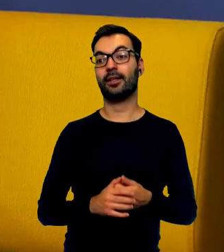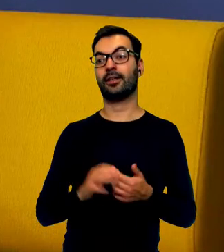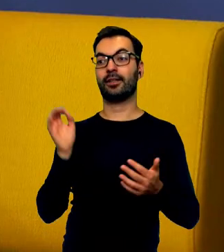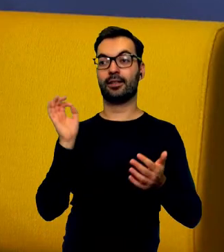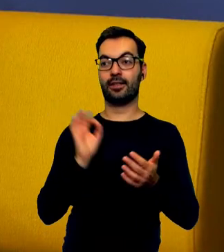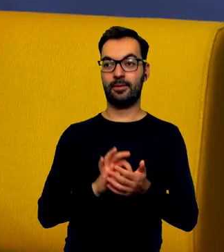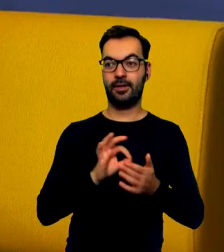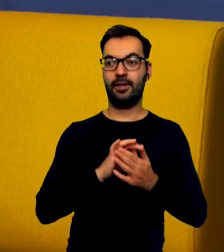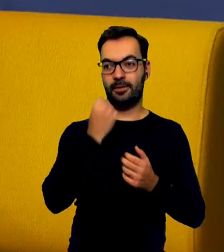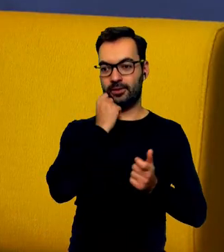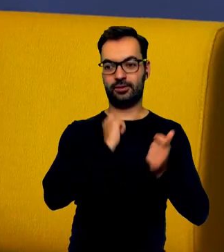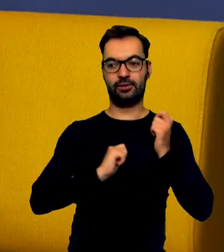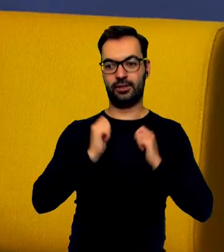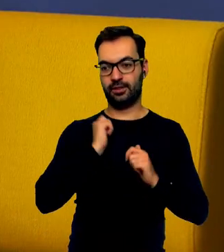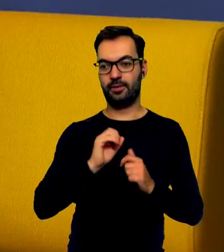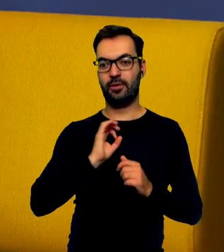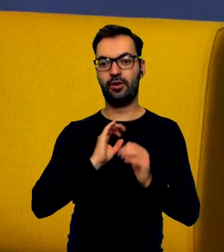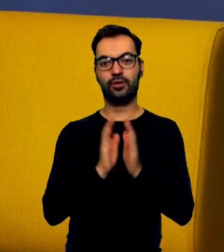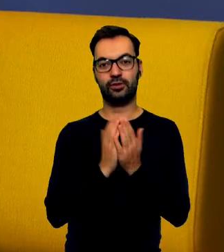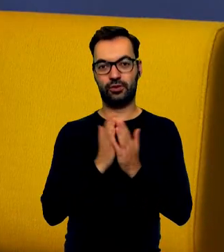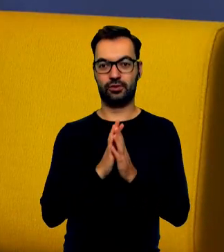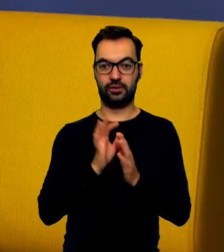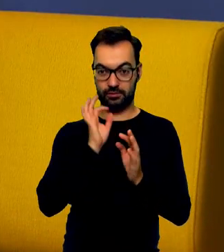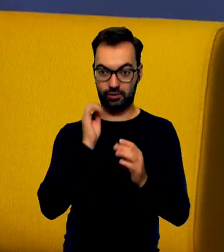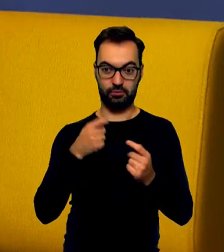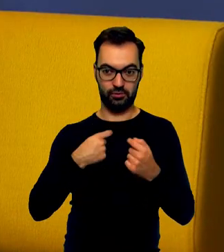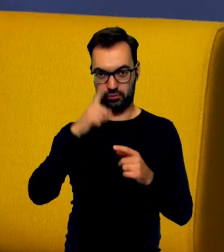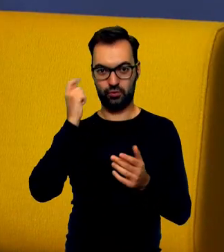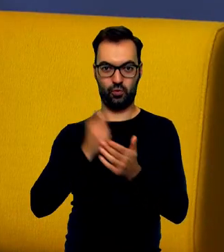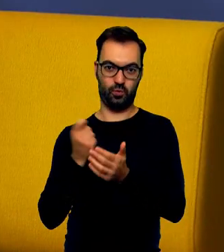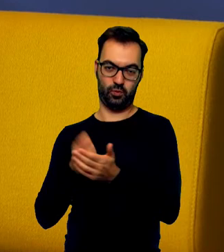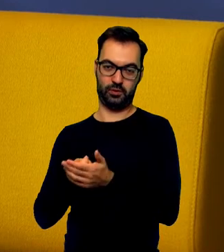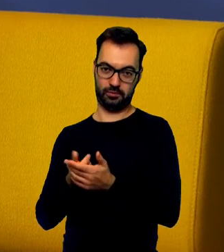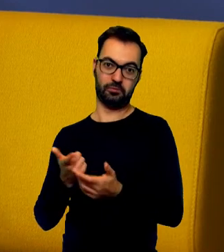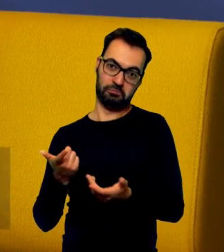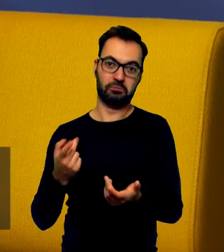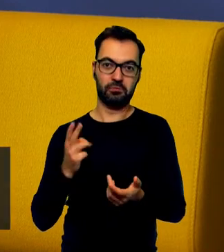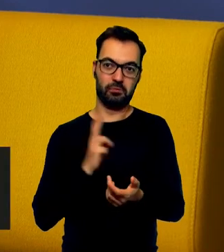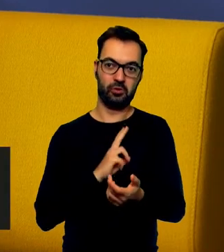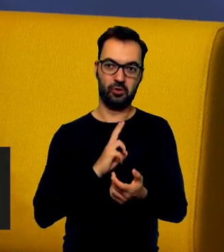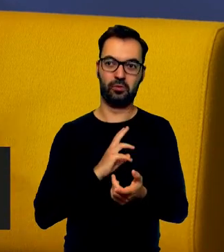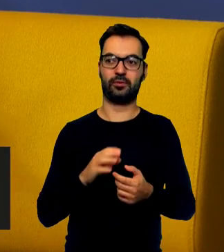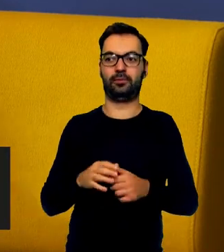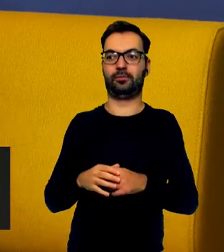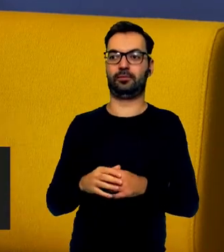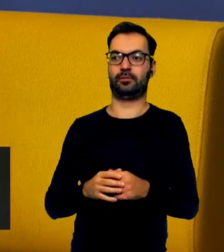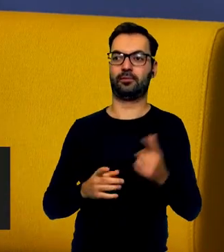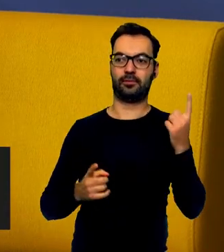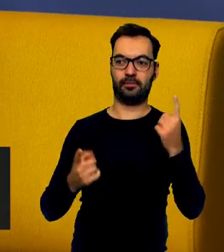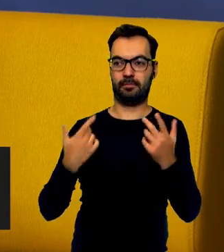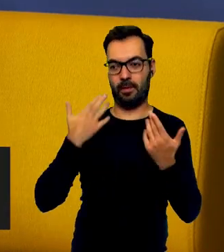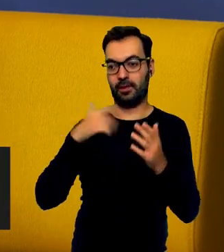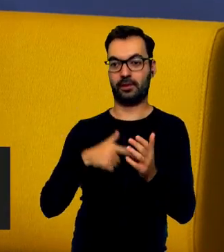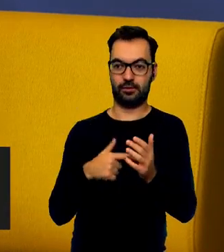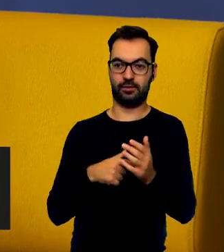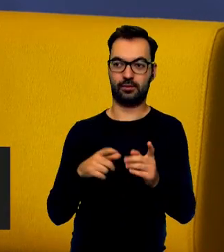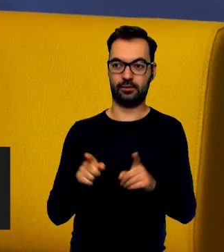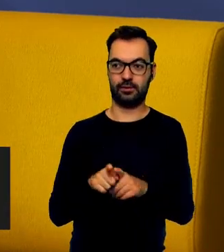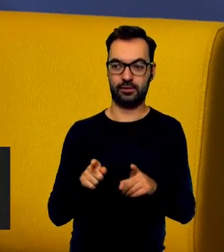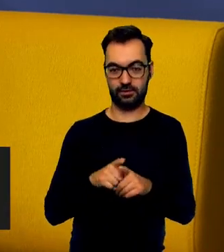pewno jest mi bardzo miło, że na przykład moje książki się dobrze sprzedają. To jest, mam nadzieję, że i ta znajdzie